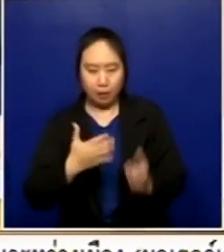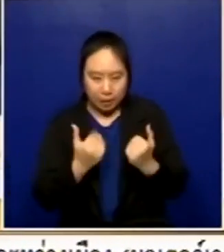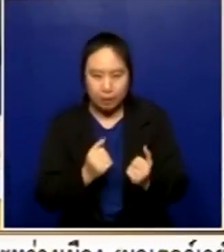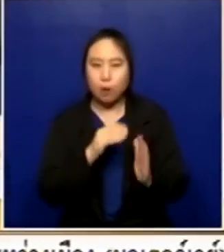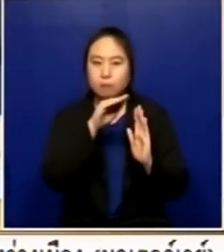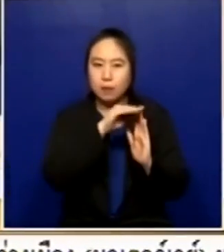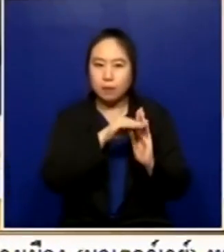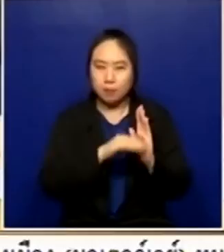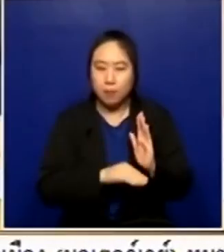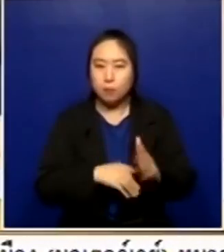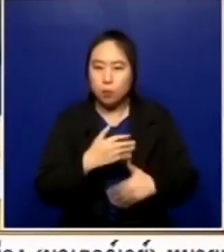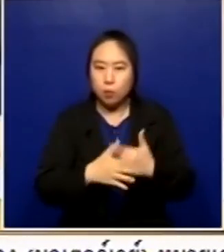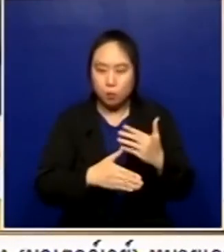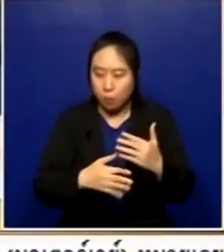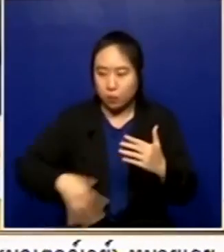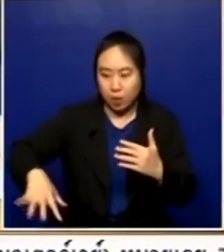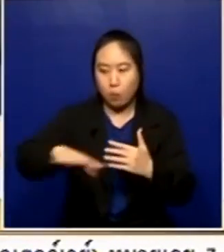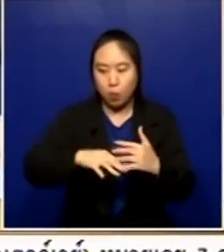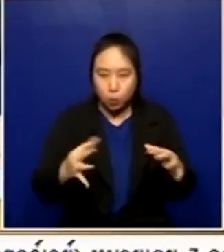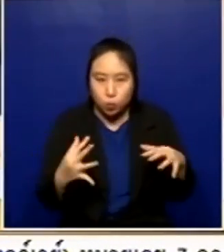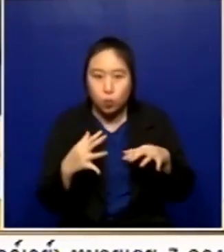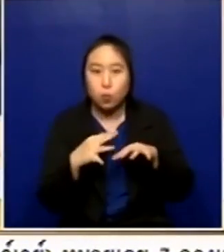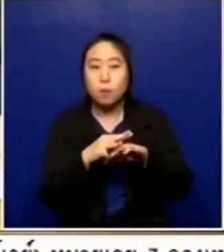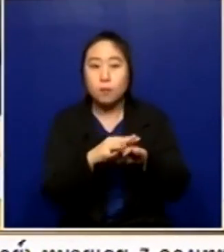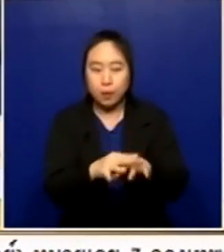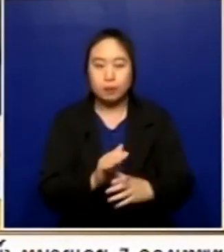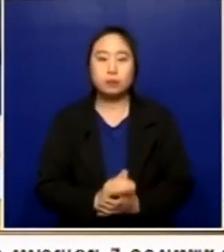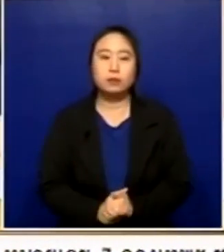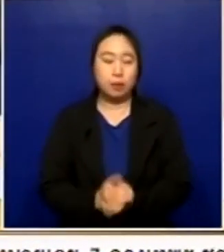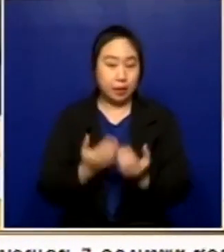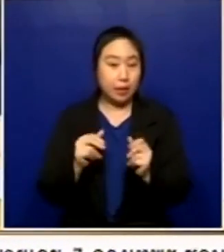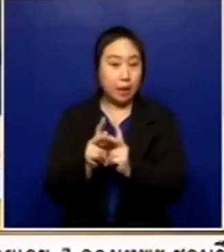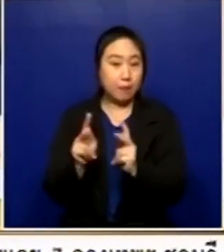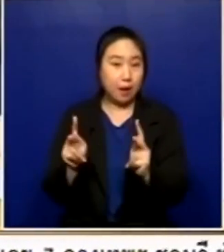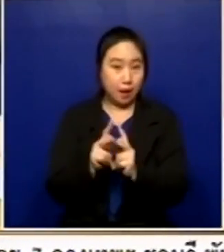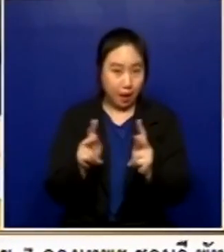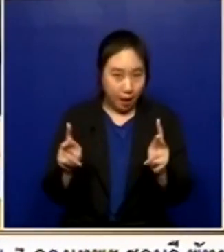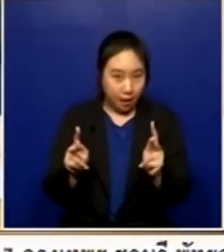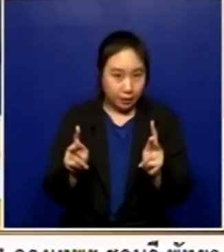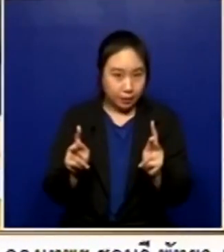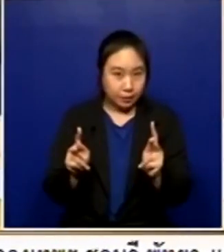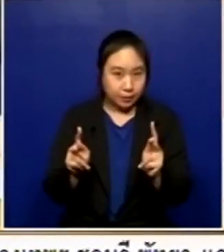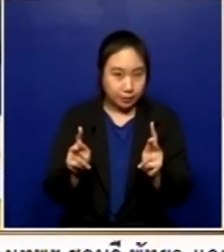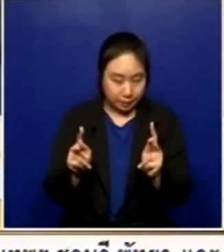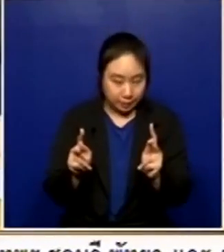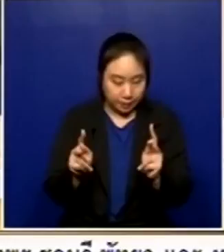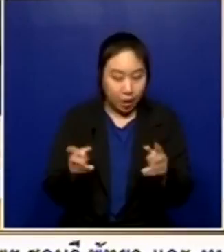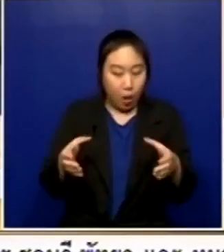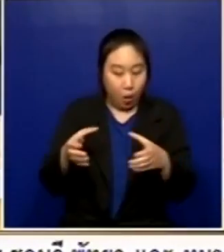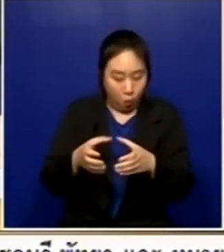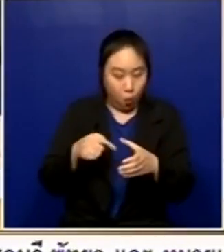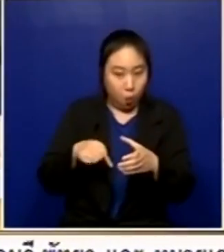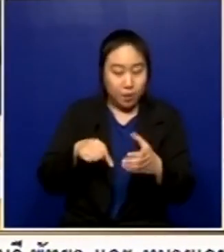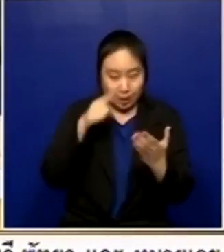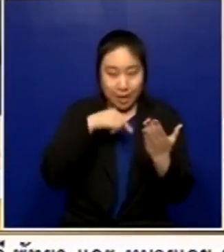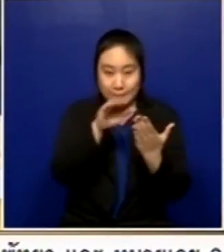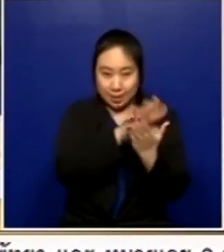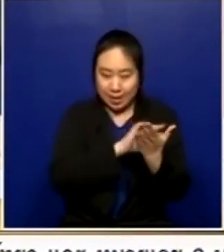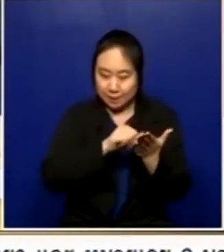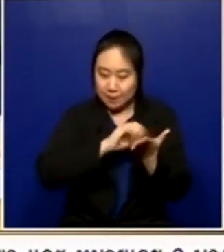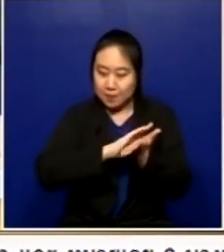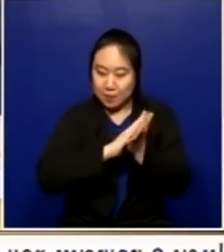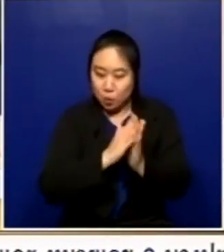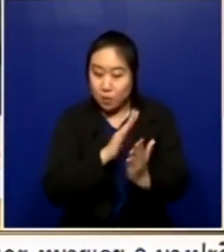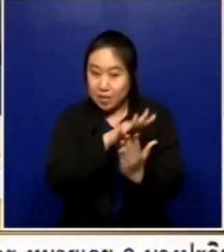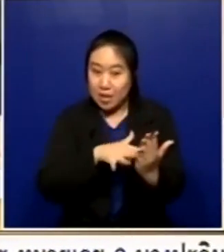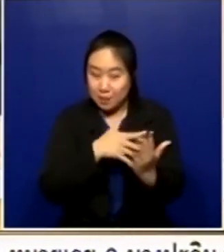แบบมีส่วนร่วมครับผมที่มาของคณะกรรมการหน้าปฏิรูปประเทศที่มาเขียนแผนการปฏิรูปประเทศใน